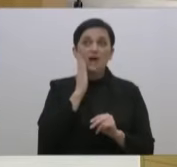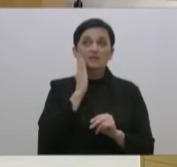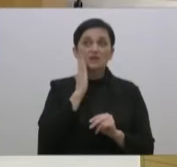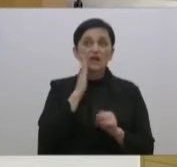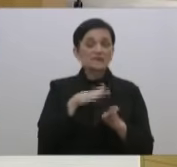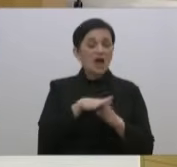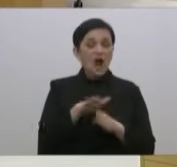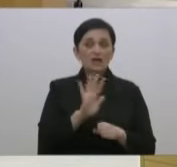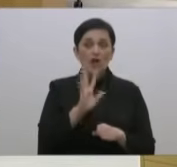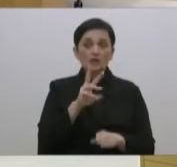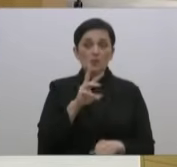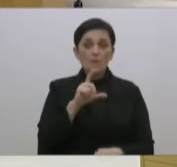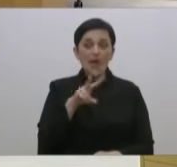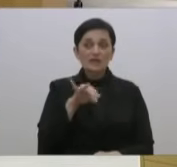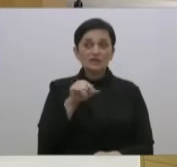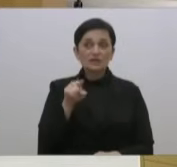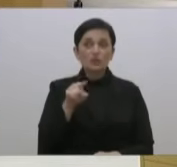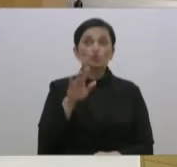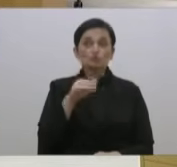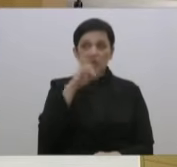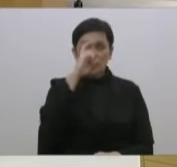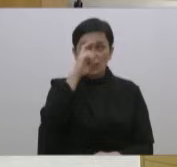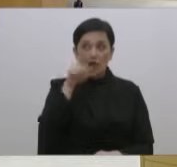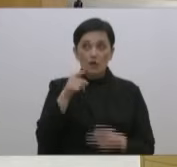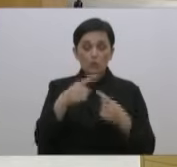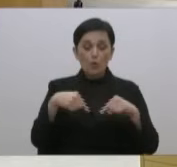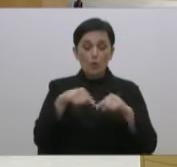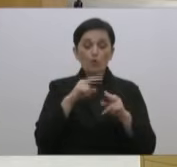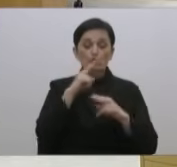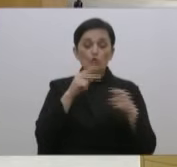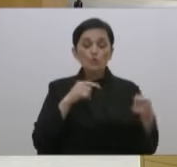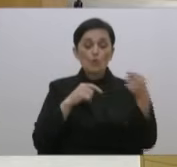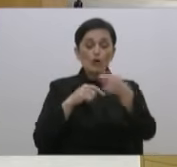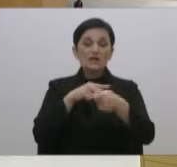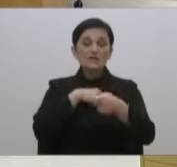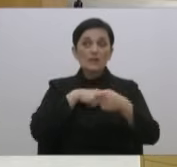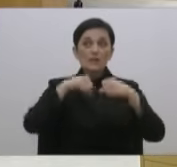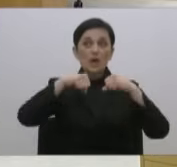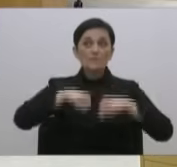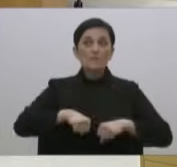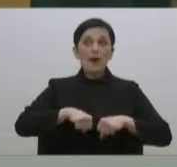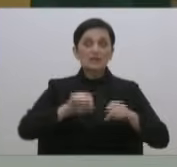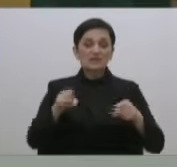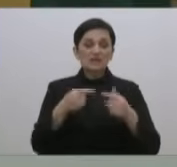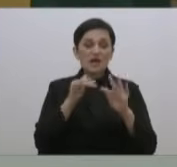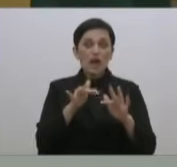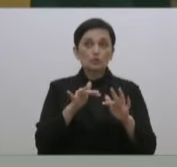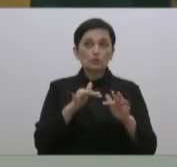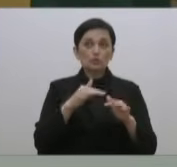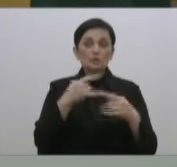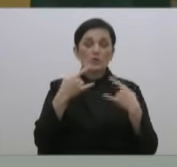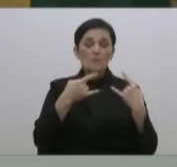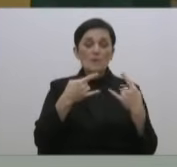არ ასრულებდა მელია, თუმცა ხელისუფლების ორგანოების მოსარჩელისთვის მისი საპარლამენტო მანდატის განხორციელება, მედიასთან